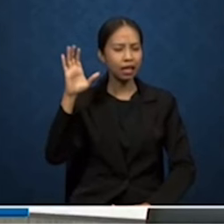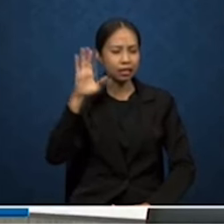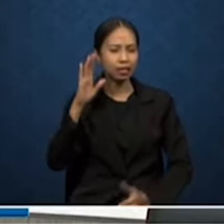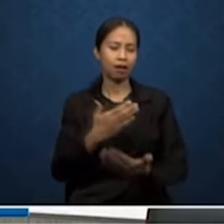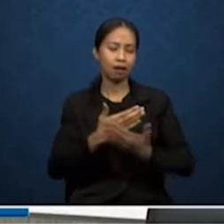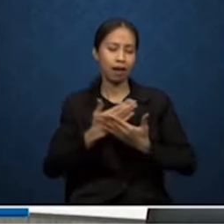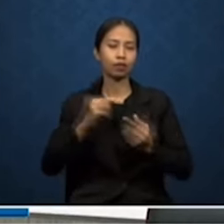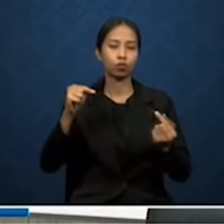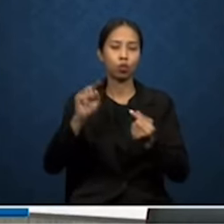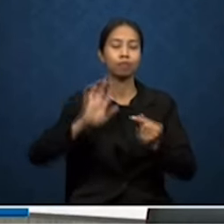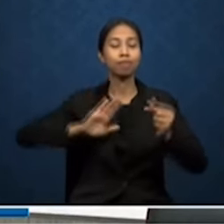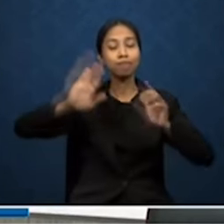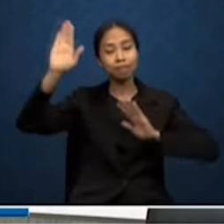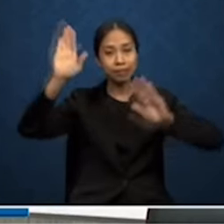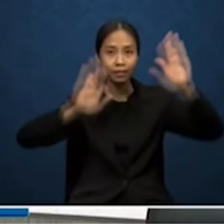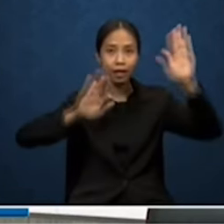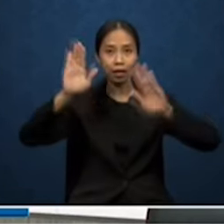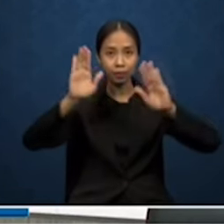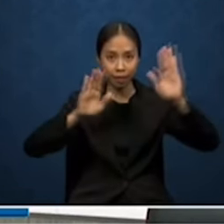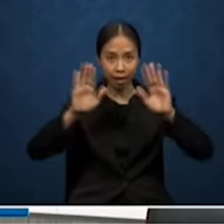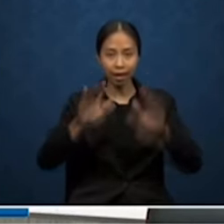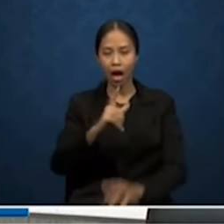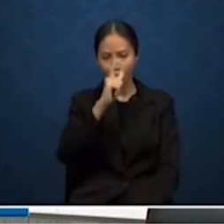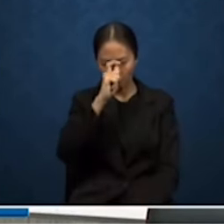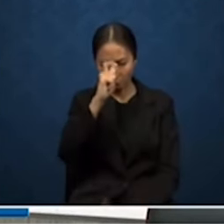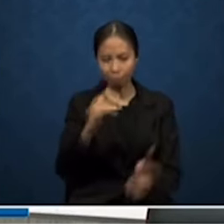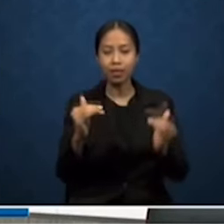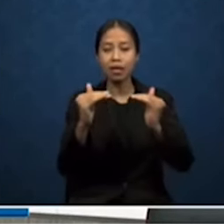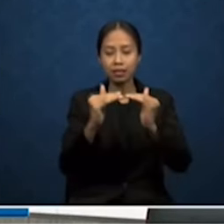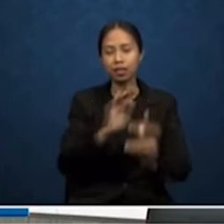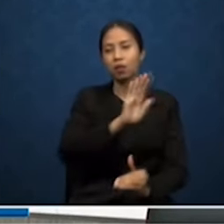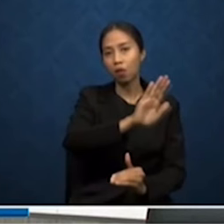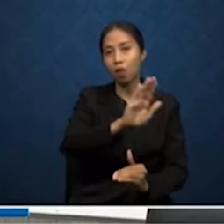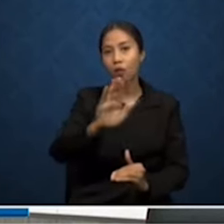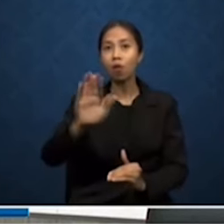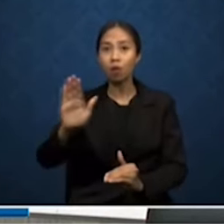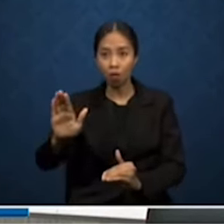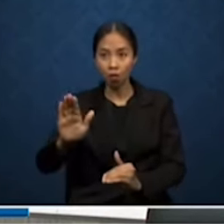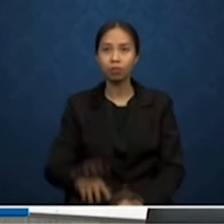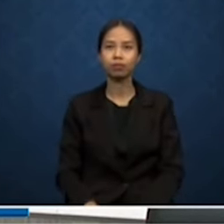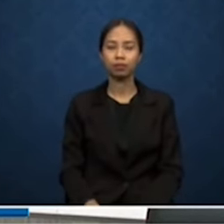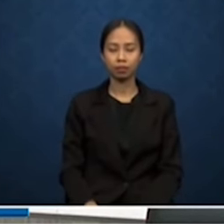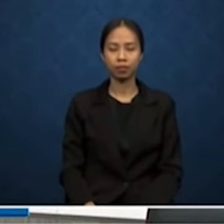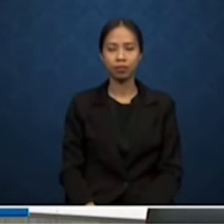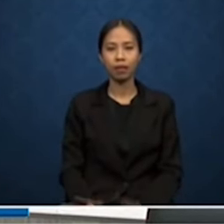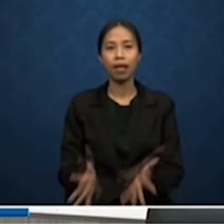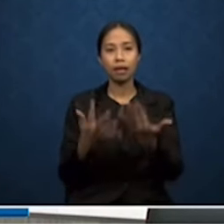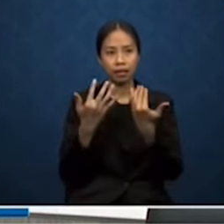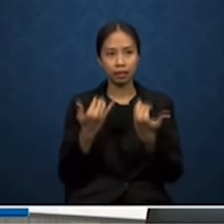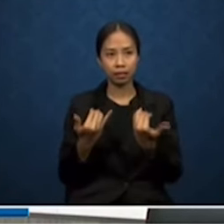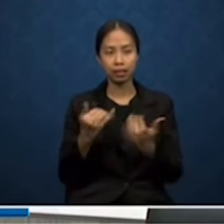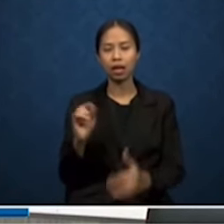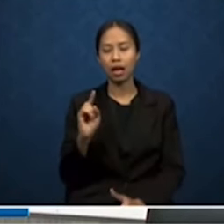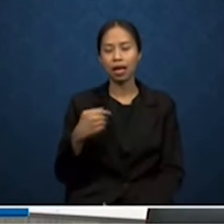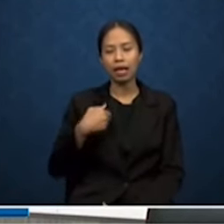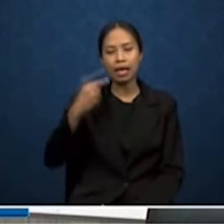ไตยและการเคารพสิทธิมนุษยชนซึ่งเป็นเรื่องค่านิยมที่เห็นว่าความเห็น